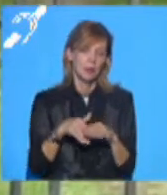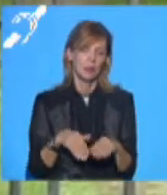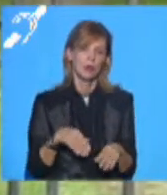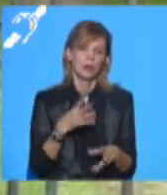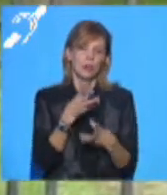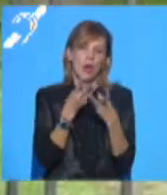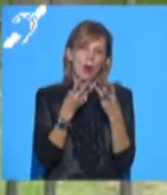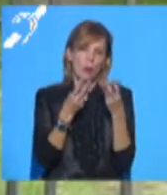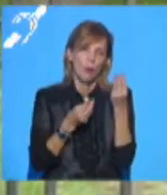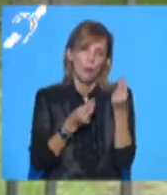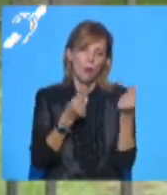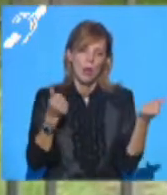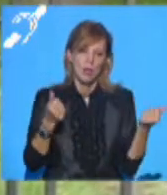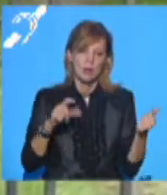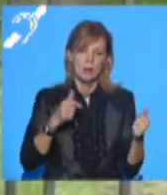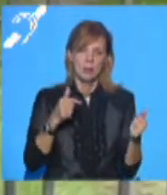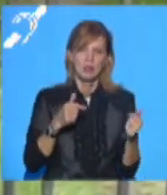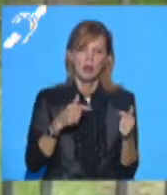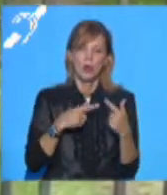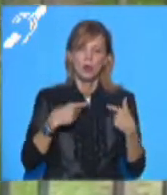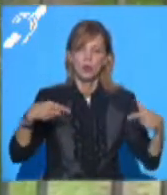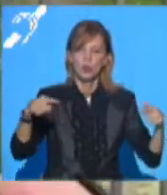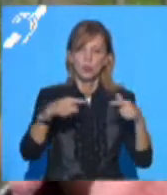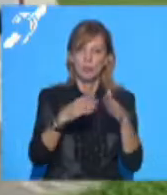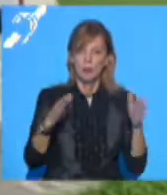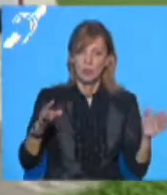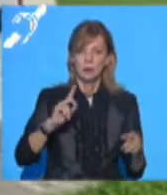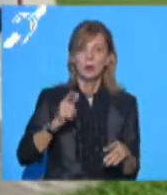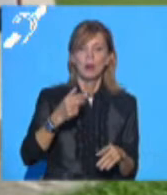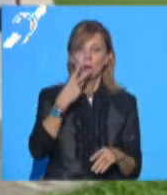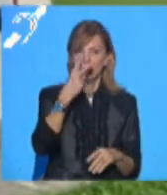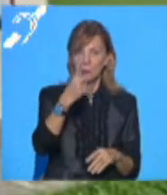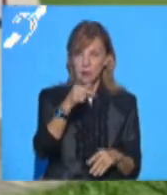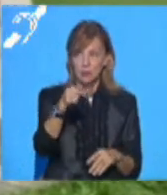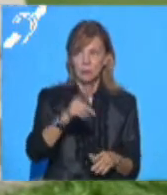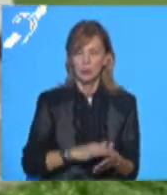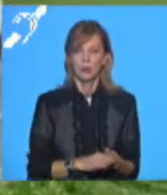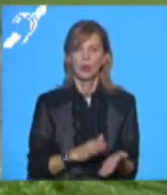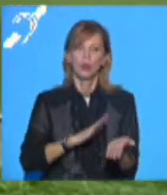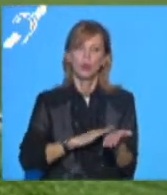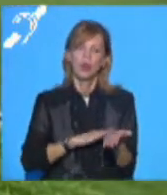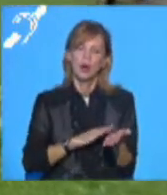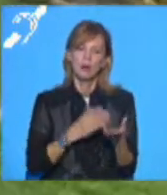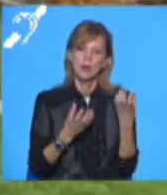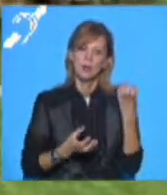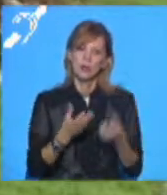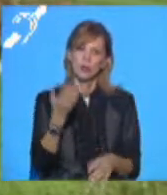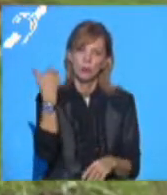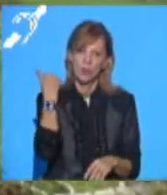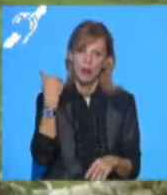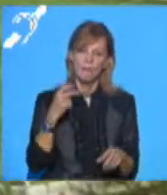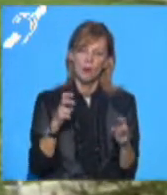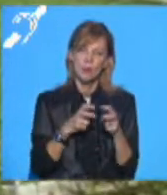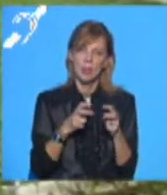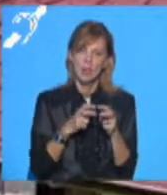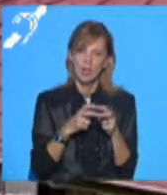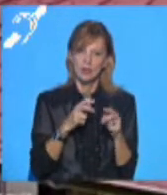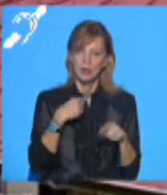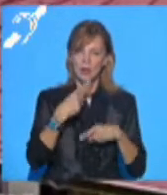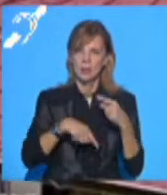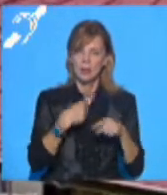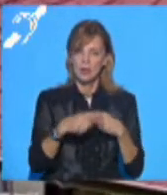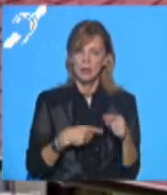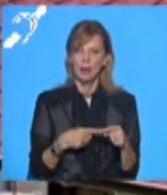luat? Era o suprafață mare care ardea, nu? Da, păi uitați acolo. Cauza izbucnirii incendiului a fost de natură electrică la sistemul